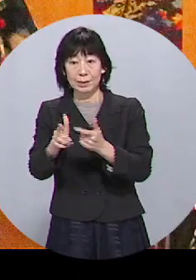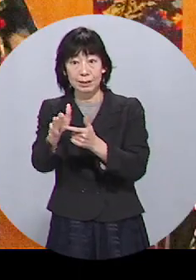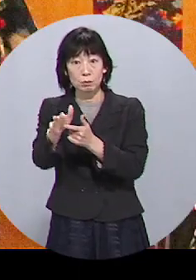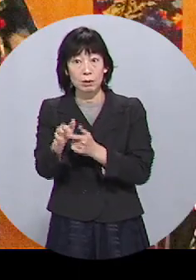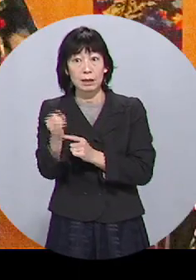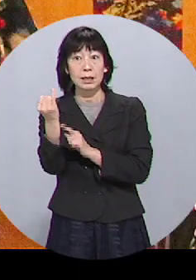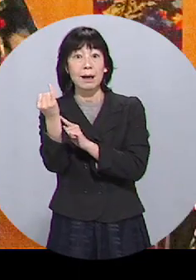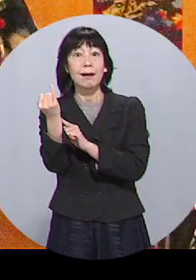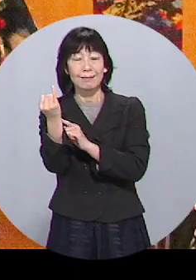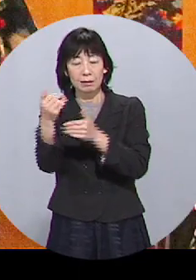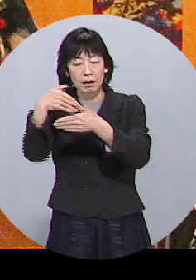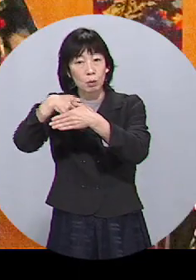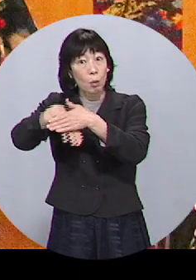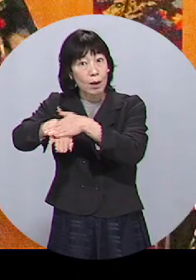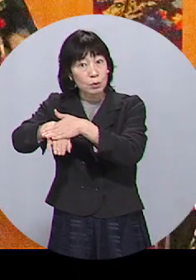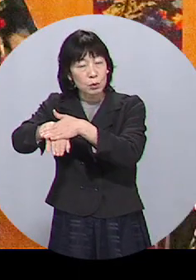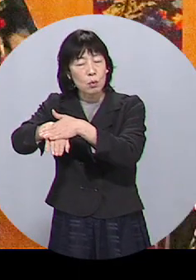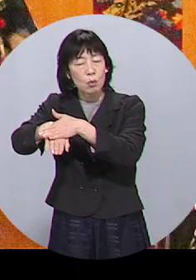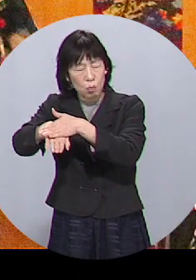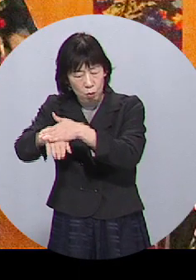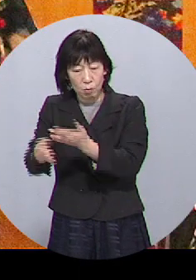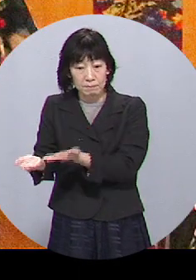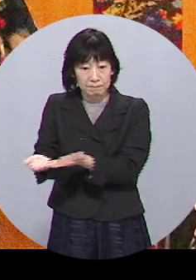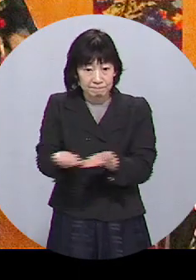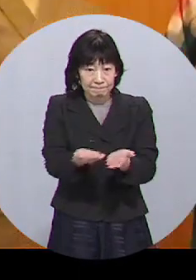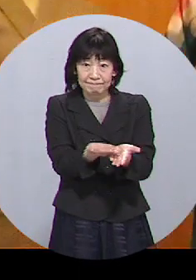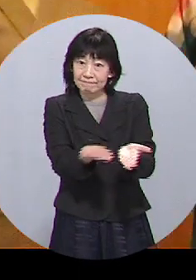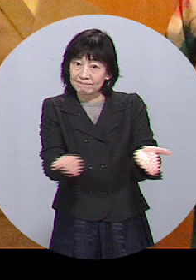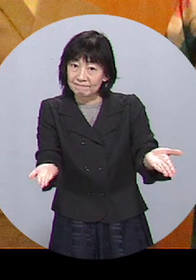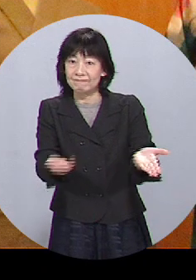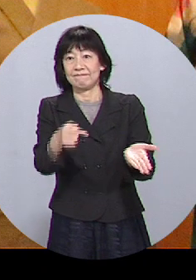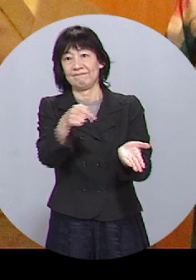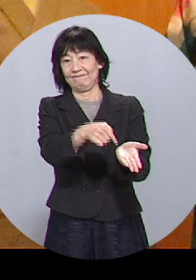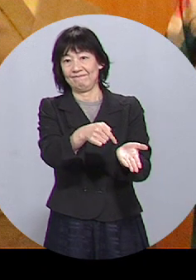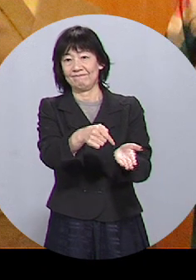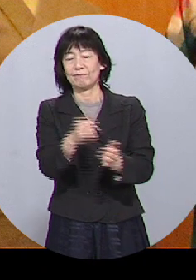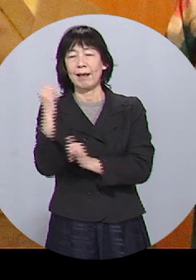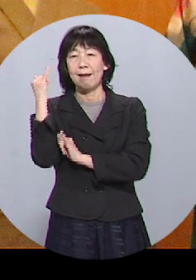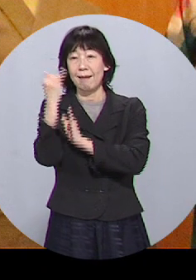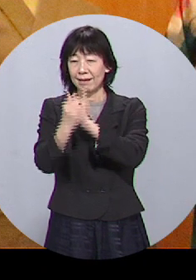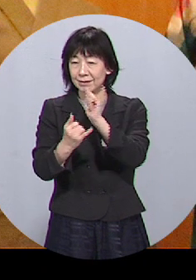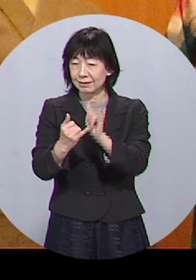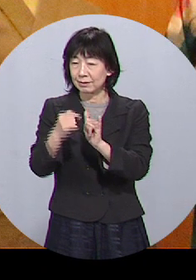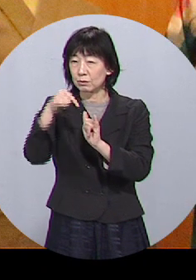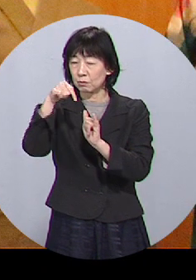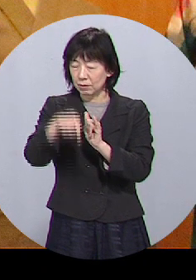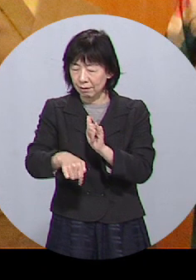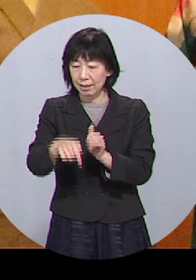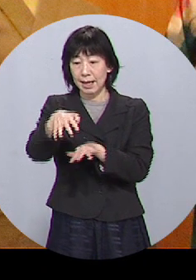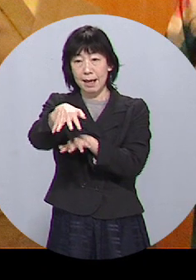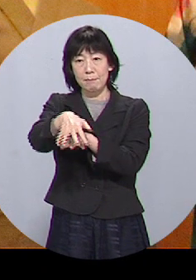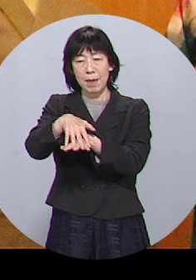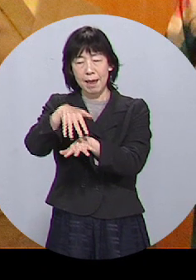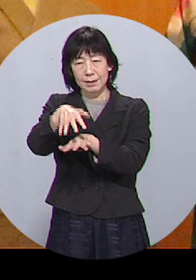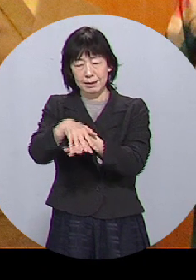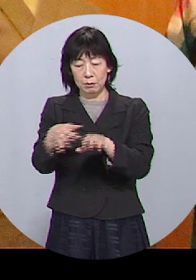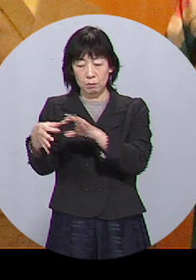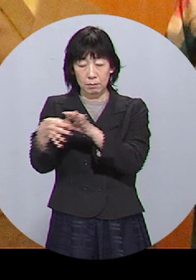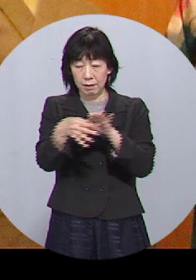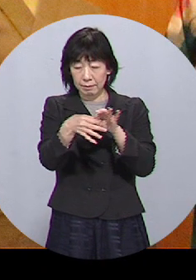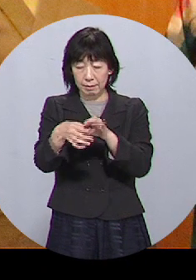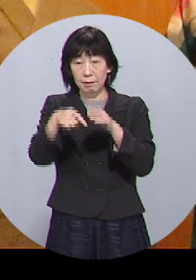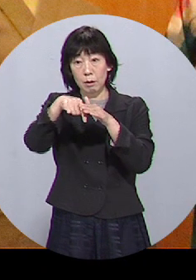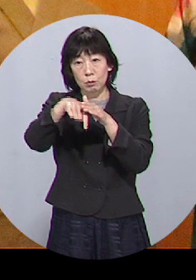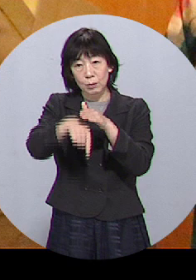という方のコレクションが元になって、はい、企画されたものです。秩父の歴史を語る上で名泉という存在が非常に重要